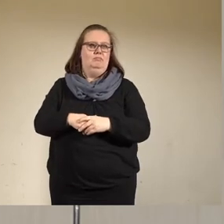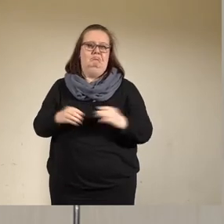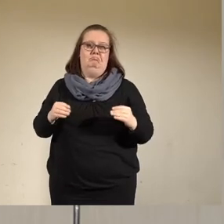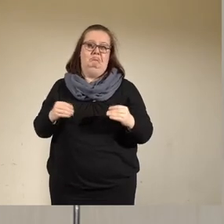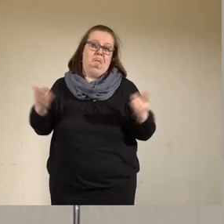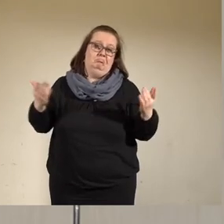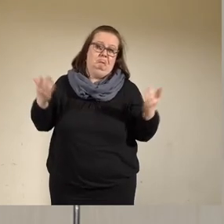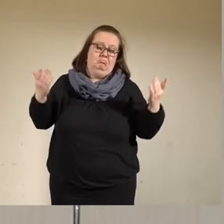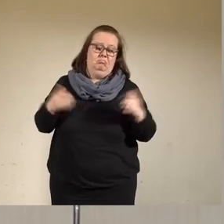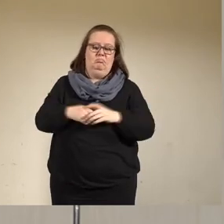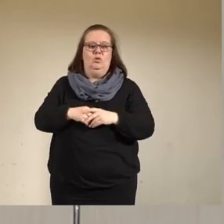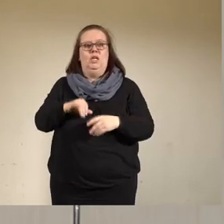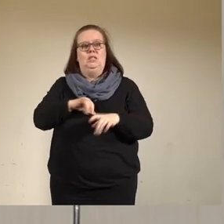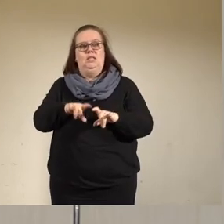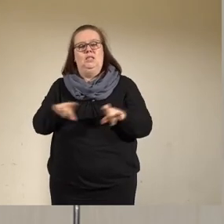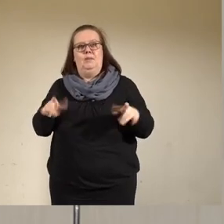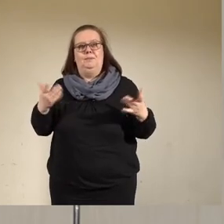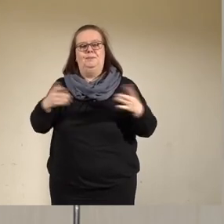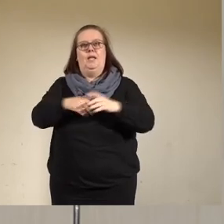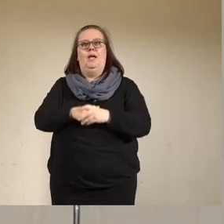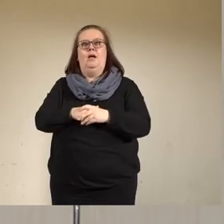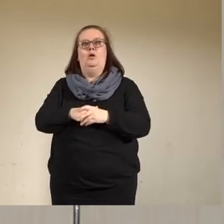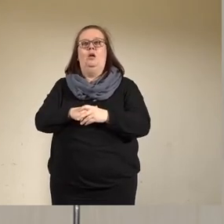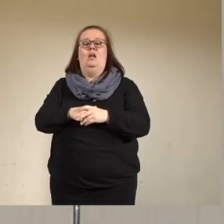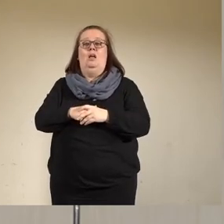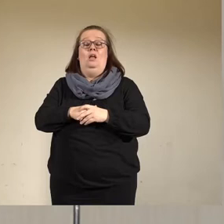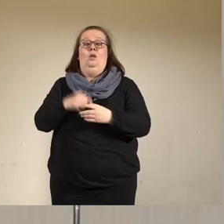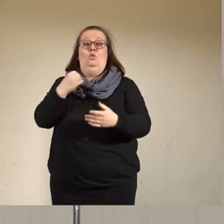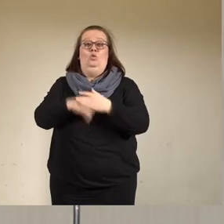Ah ja, interessantes Thema. Dynamo.